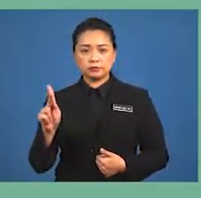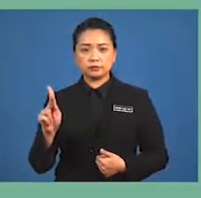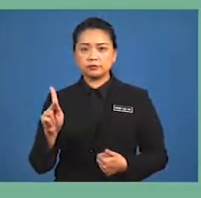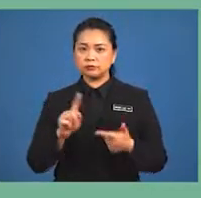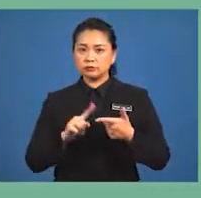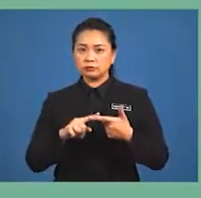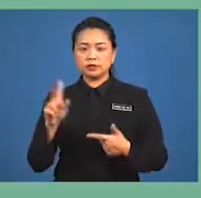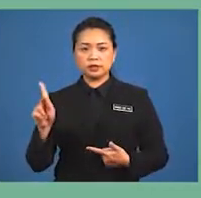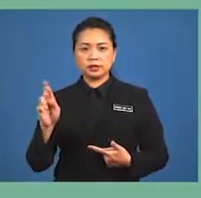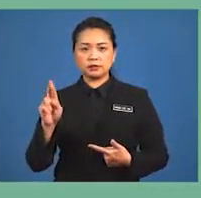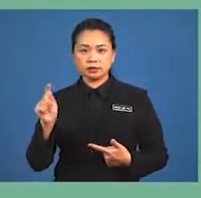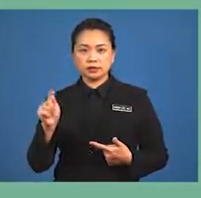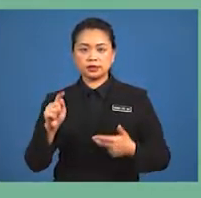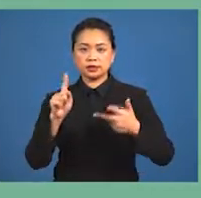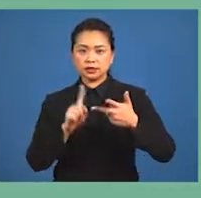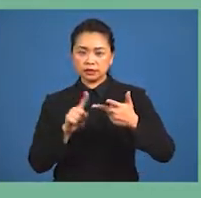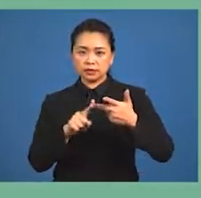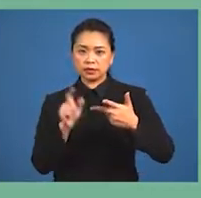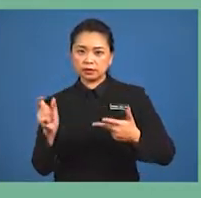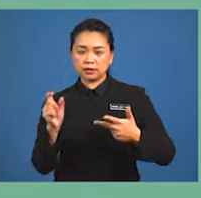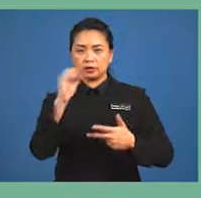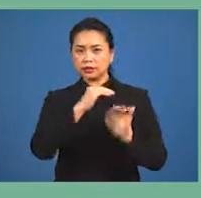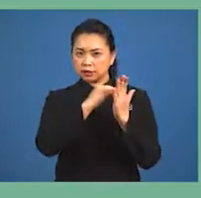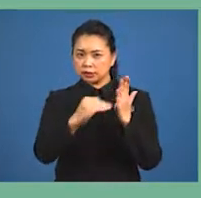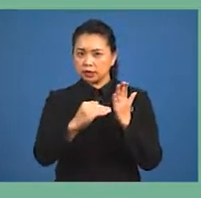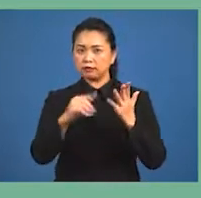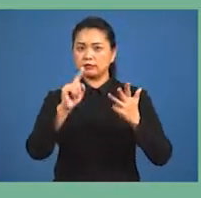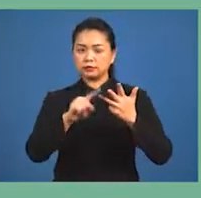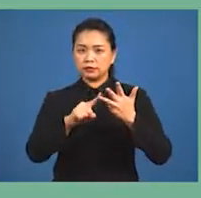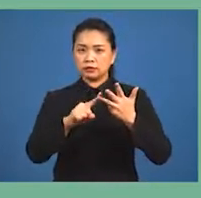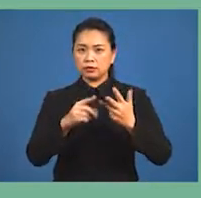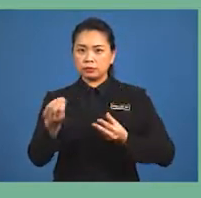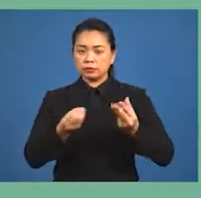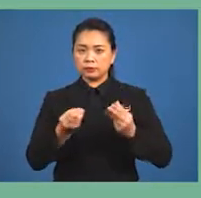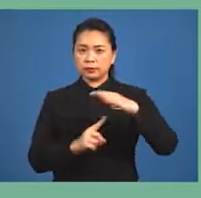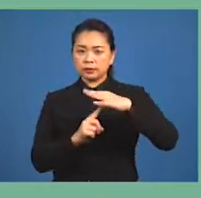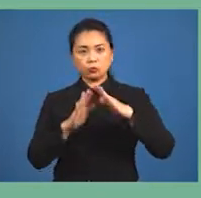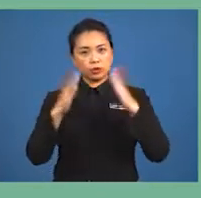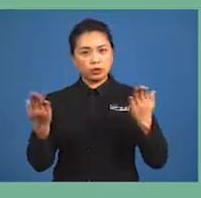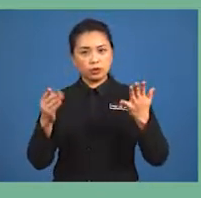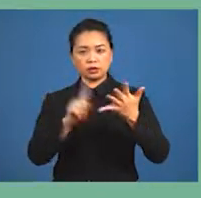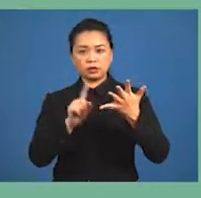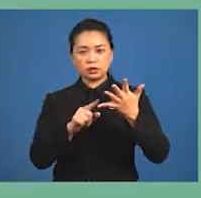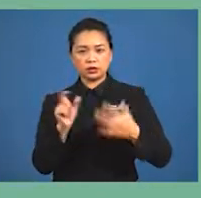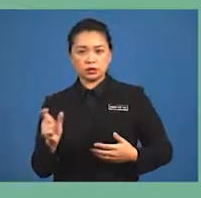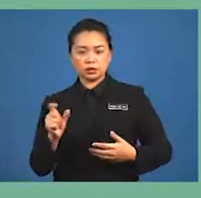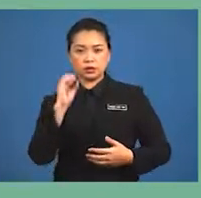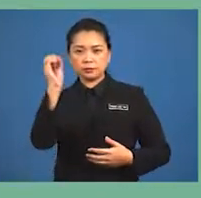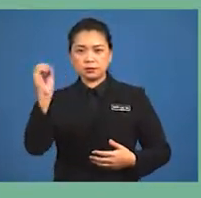tunai, kadar bank atau kadar diskaun, operasi pasaran terbuka dan kadar bunga semalaman.